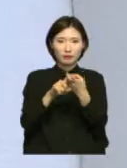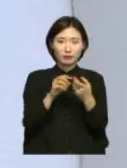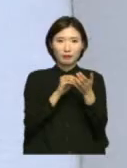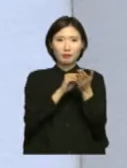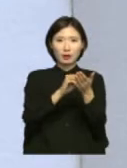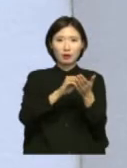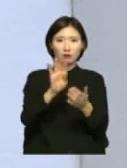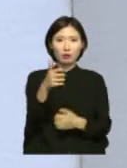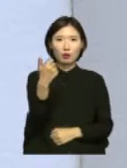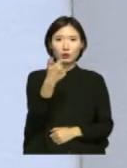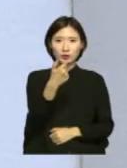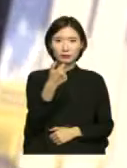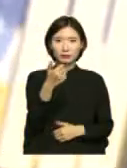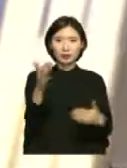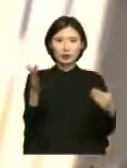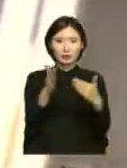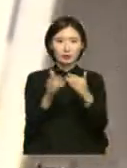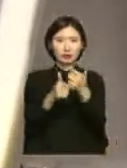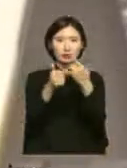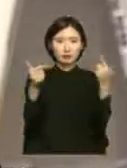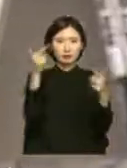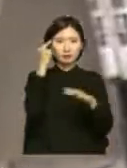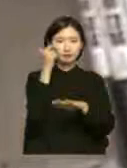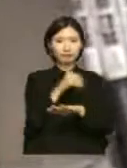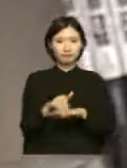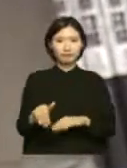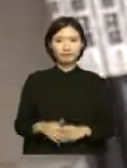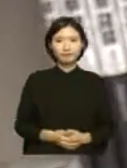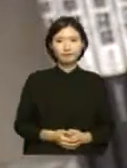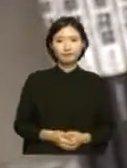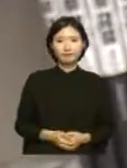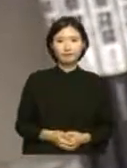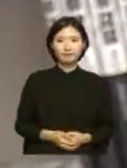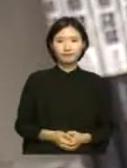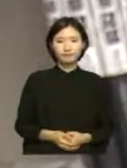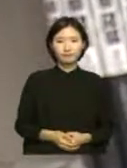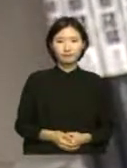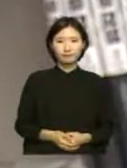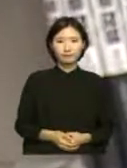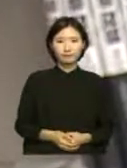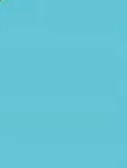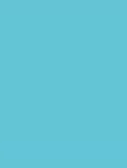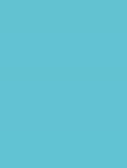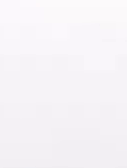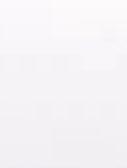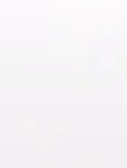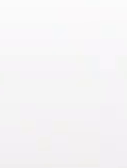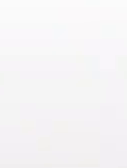950곳까지 늘린다는 계획입니다. 딜라이브 서울경제케이블TV 박선화입니다.